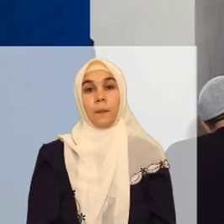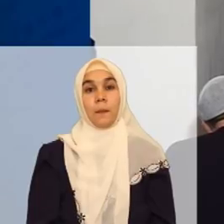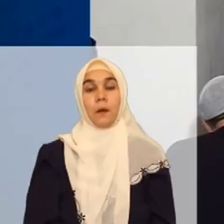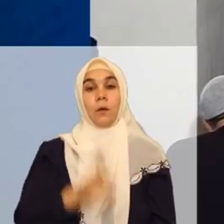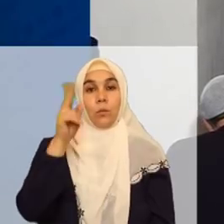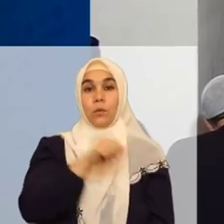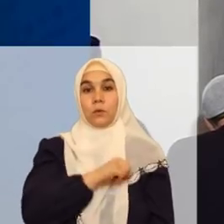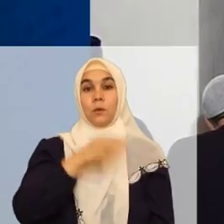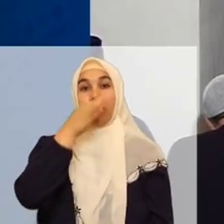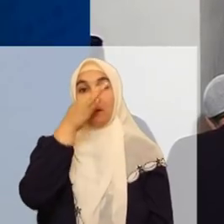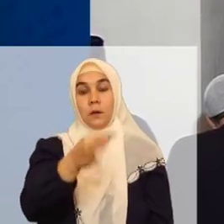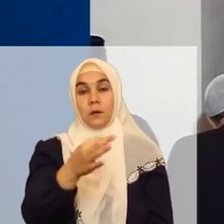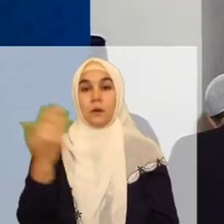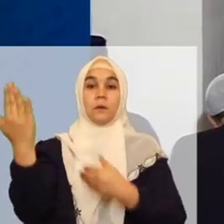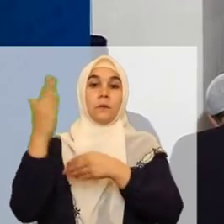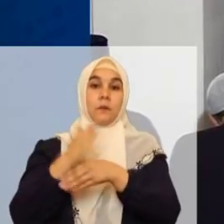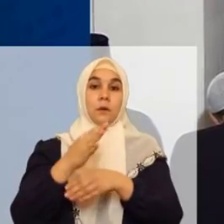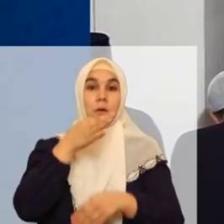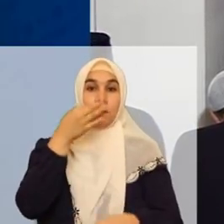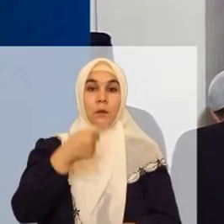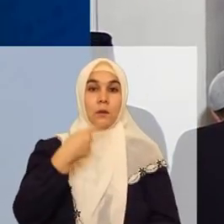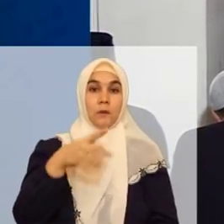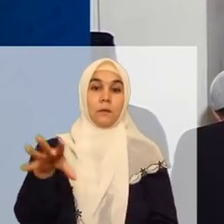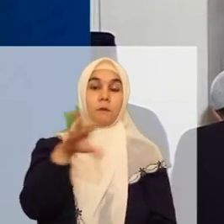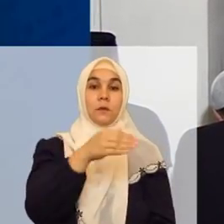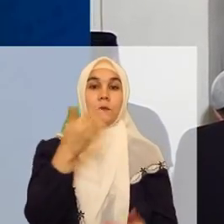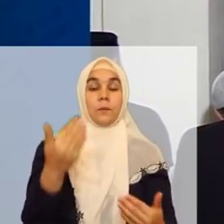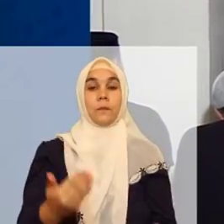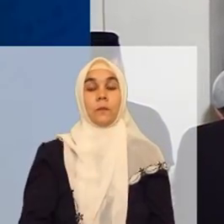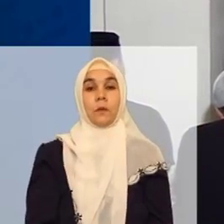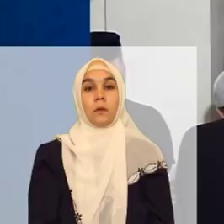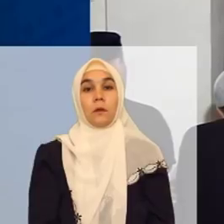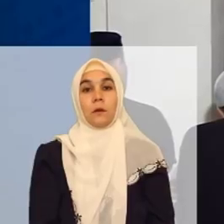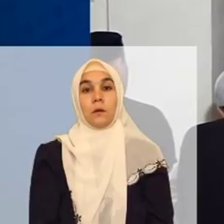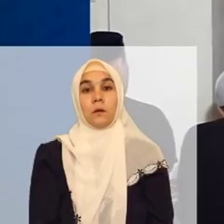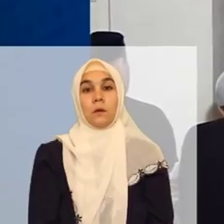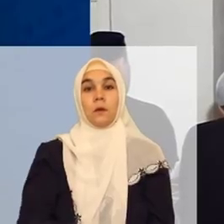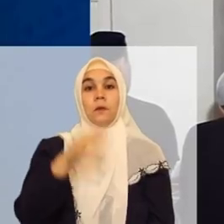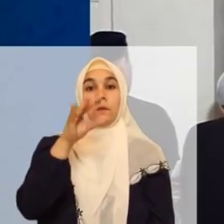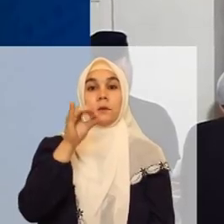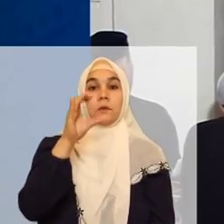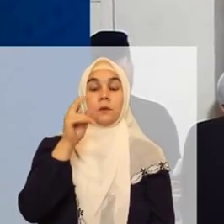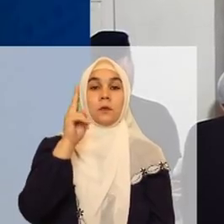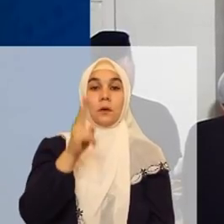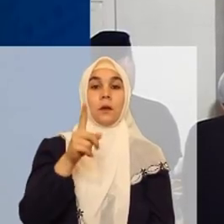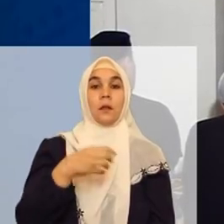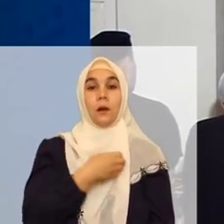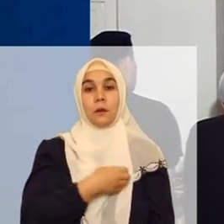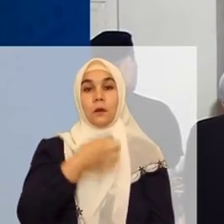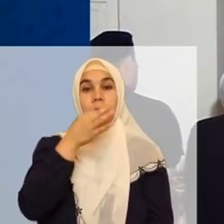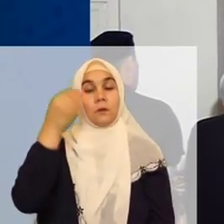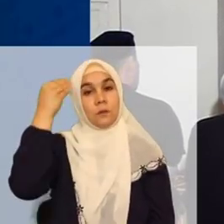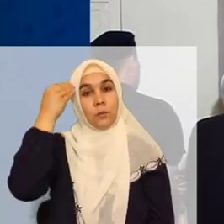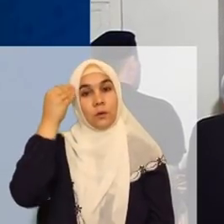Alloh aytyapti buni. Vala fusuqa. Fisq nima? Fisq o'zi aslida